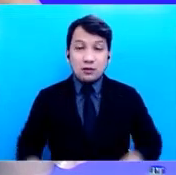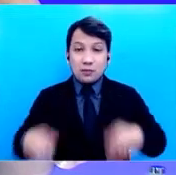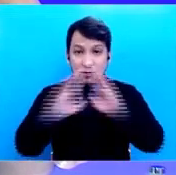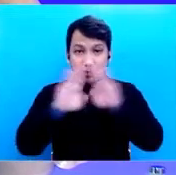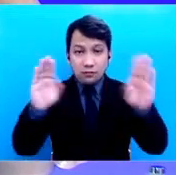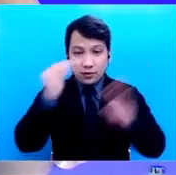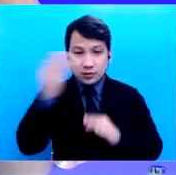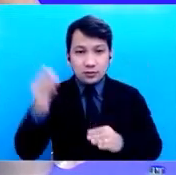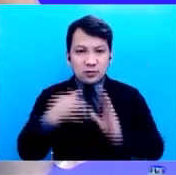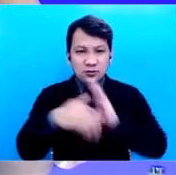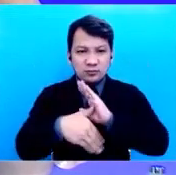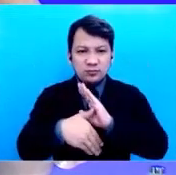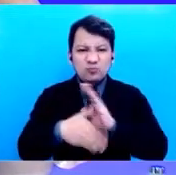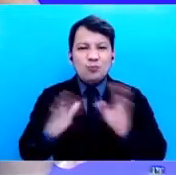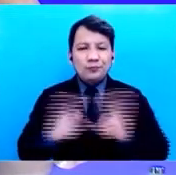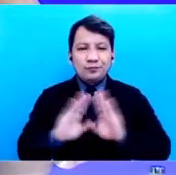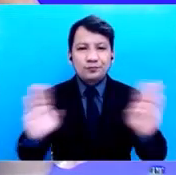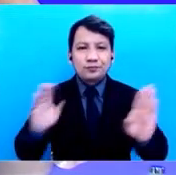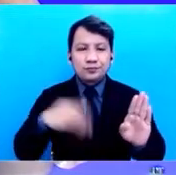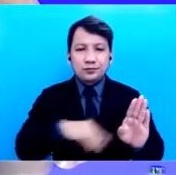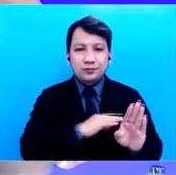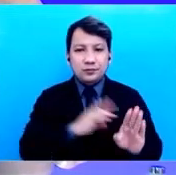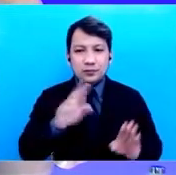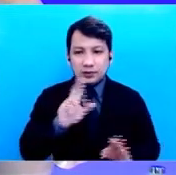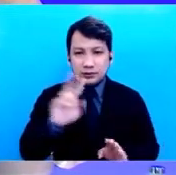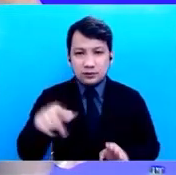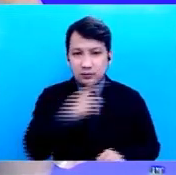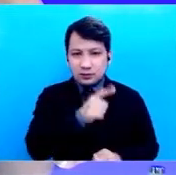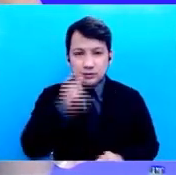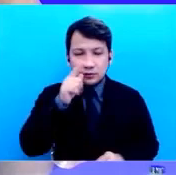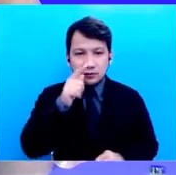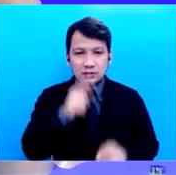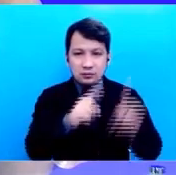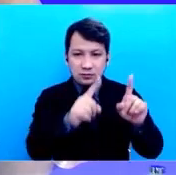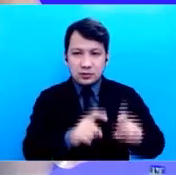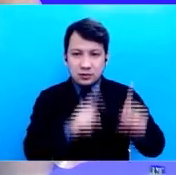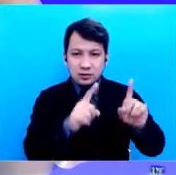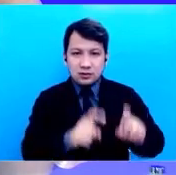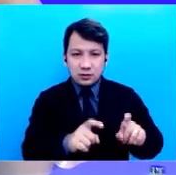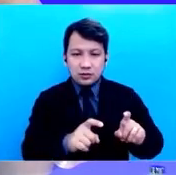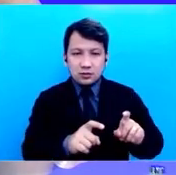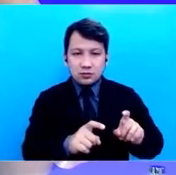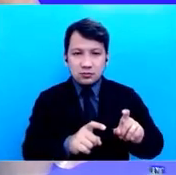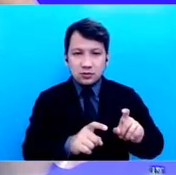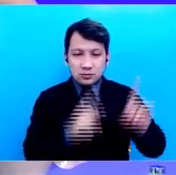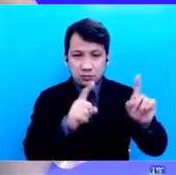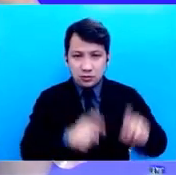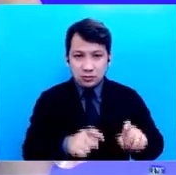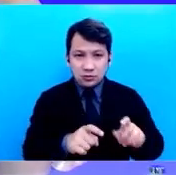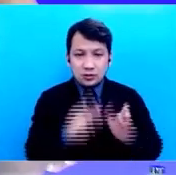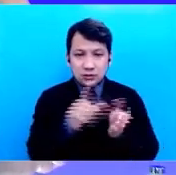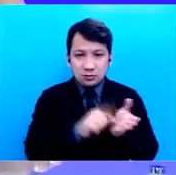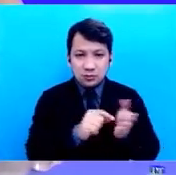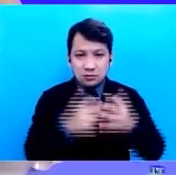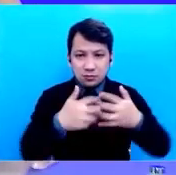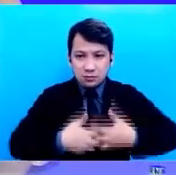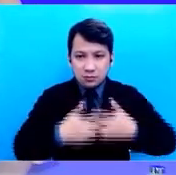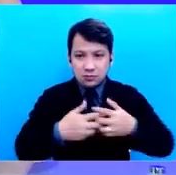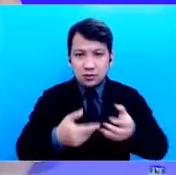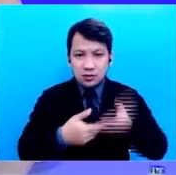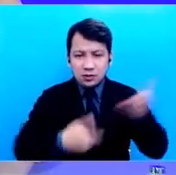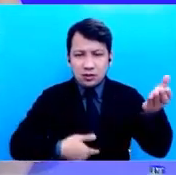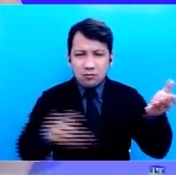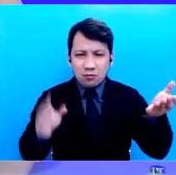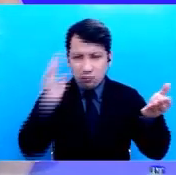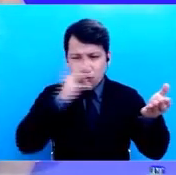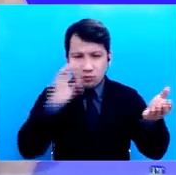bumalik sa hiling ng kampo ni Vice President Lenny Robredo na magsagawa ng random testing ng mga balota. Nangangamba kasi ang